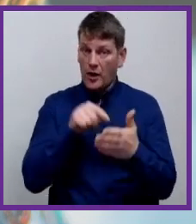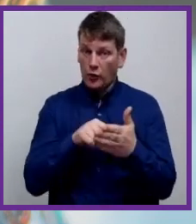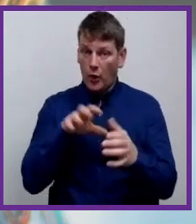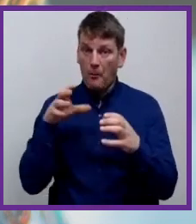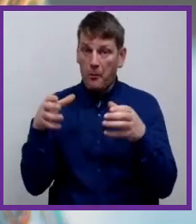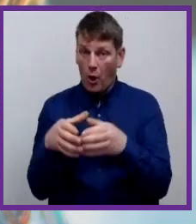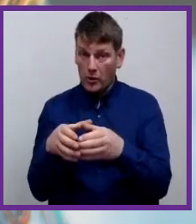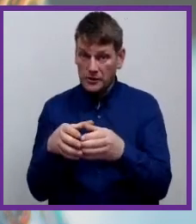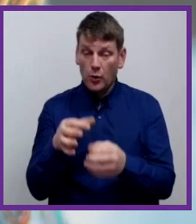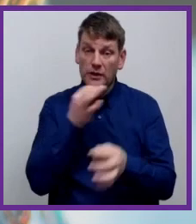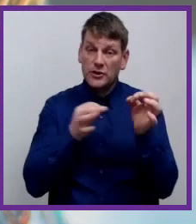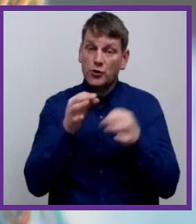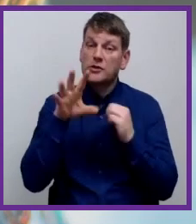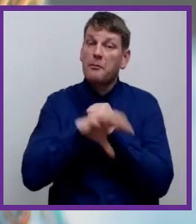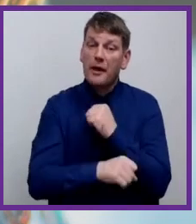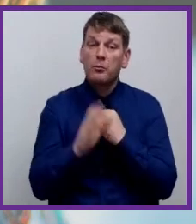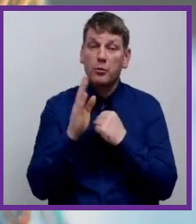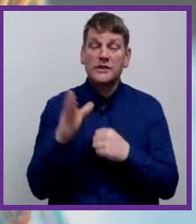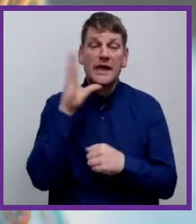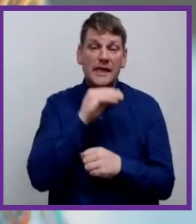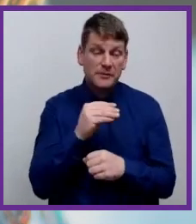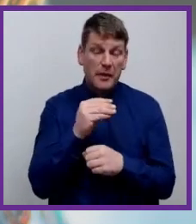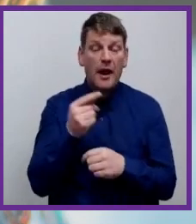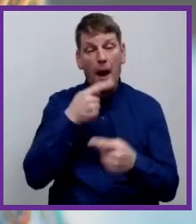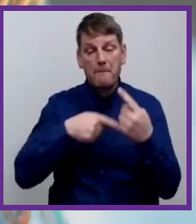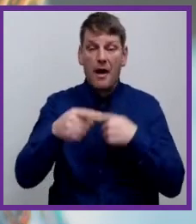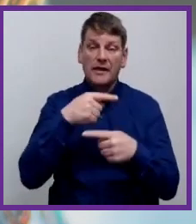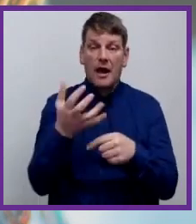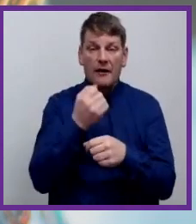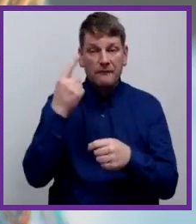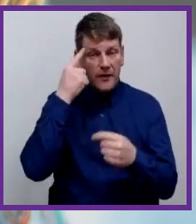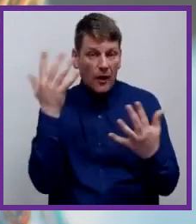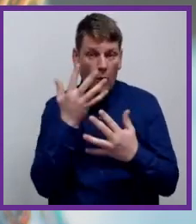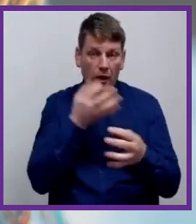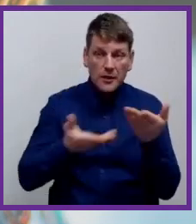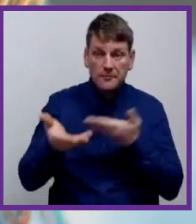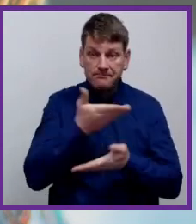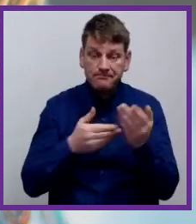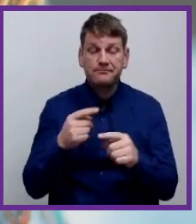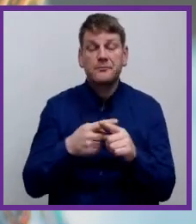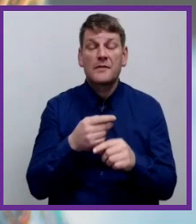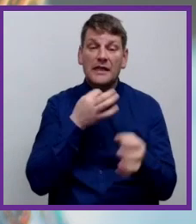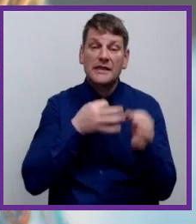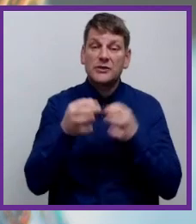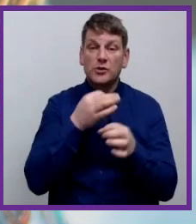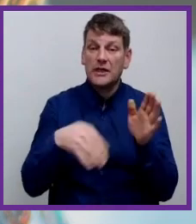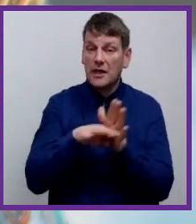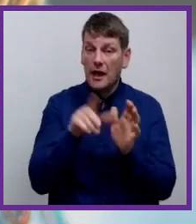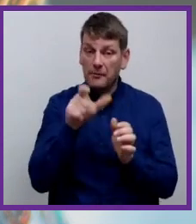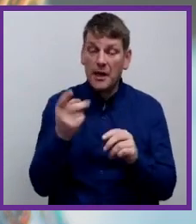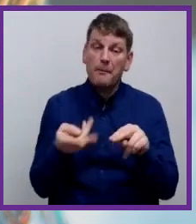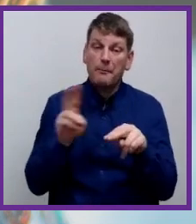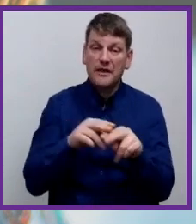Un diskusijas beigās būs iespēja apmainīties ar viedokļiem, diskusijas dalībniekiem papildināt savu sniegumu